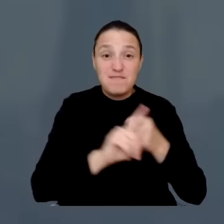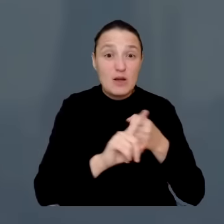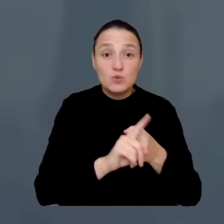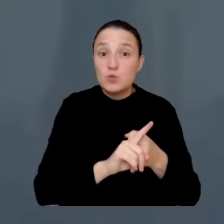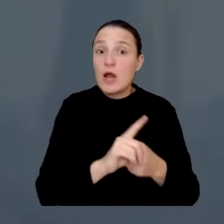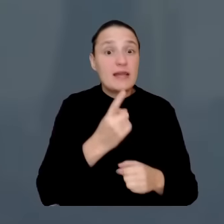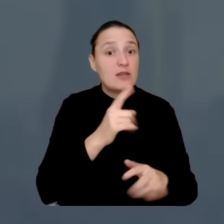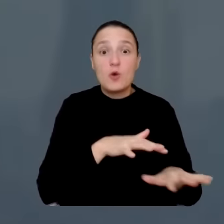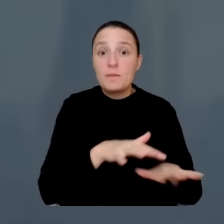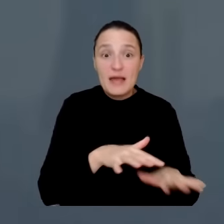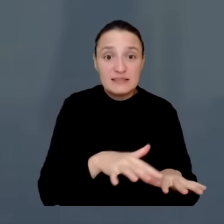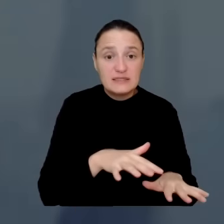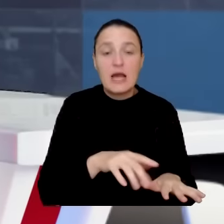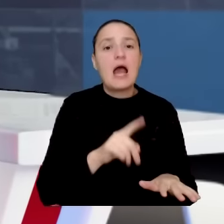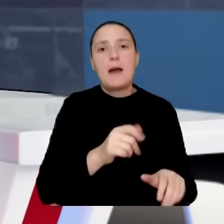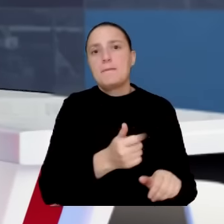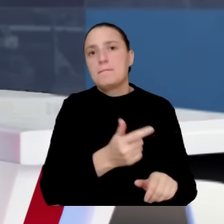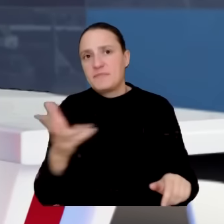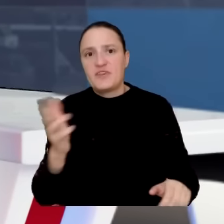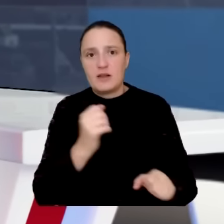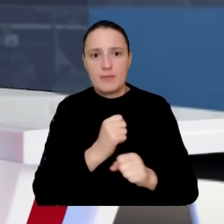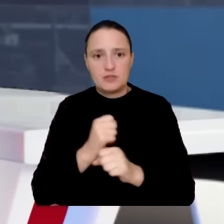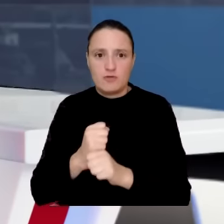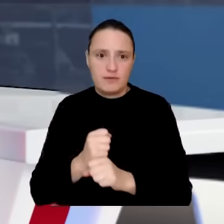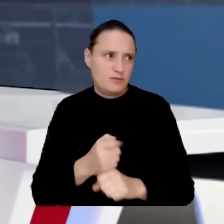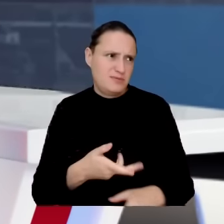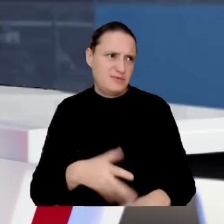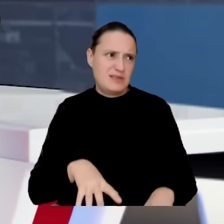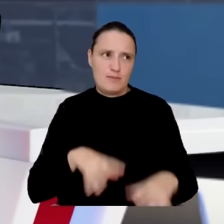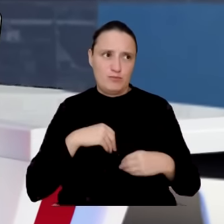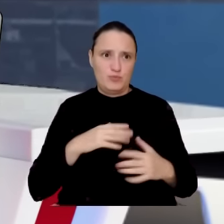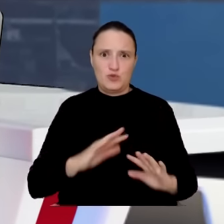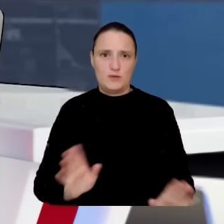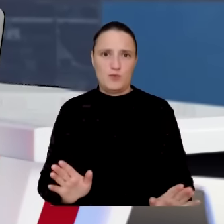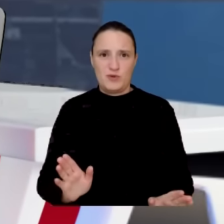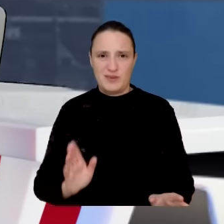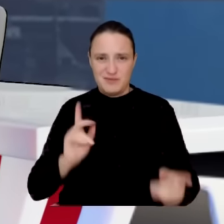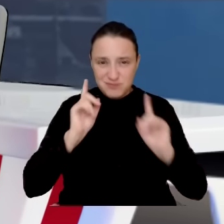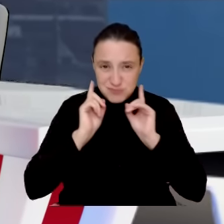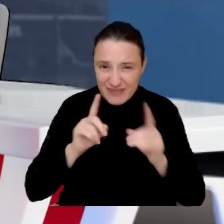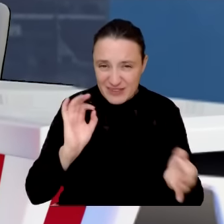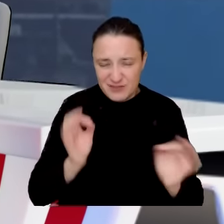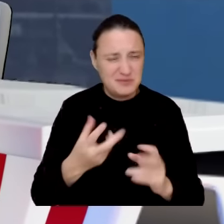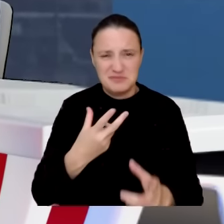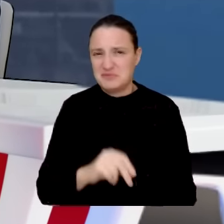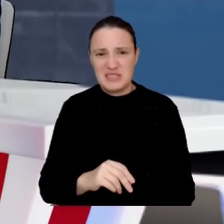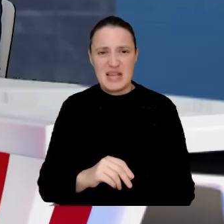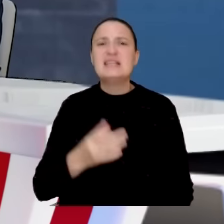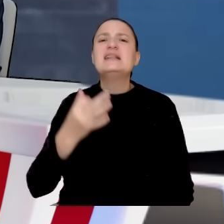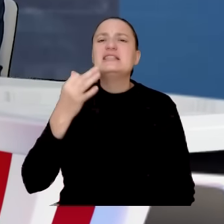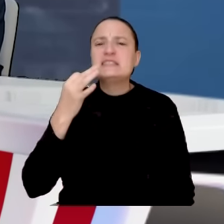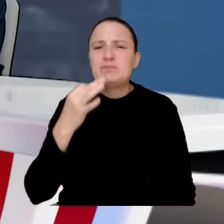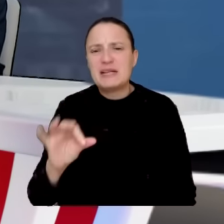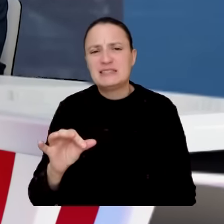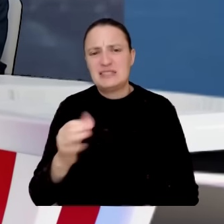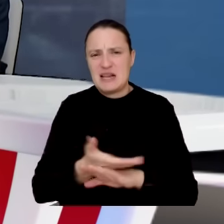jednym miejscu a pracował wielu No generalnie nie przyjmuję tego do wiadomości bo myślę sobie że to są specjalnie rozpuszczane jakieś